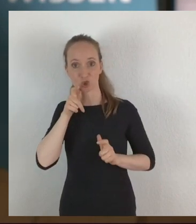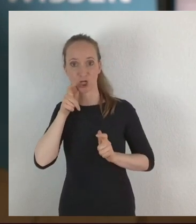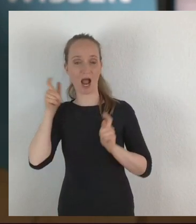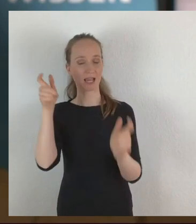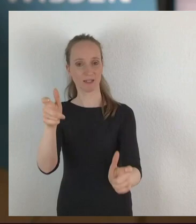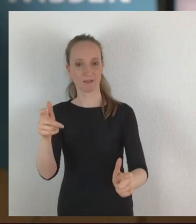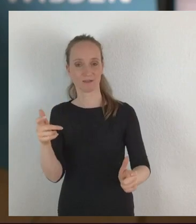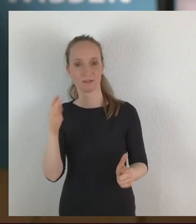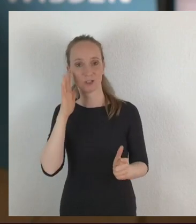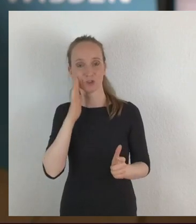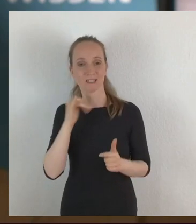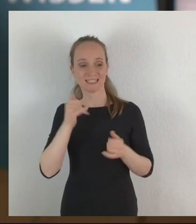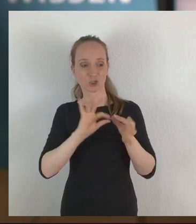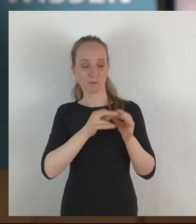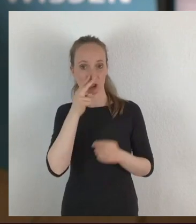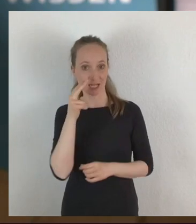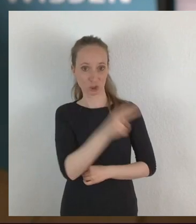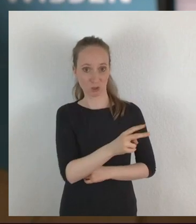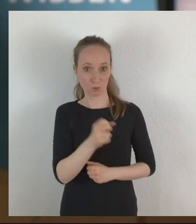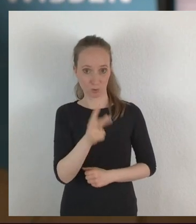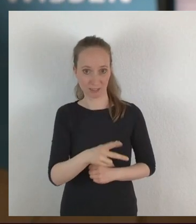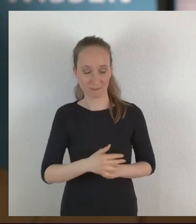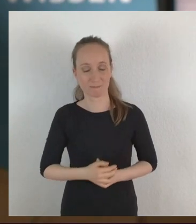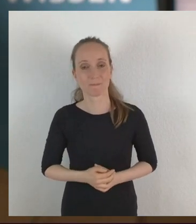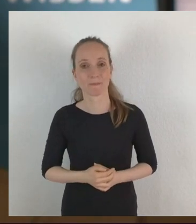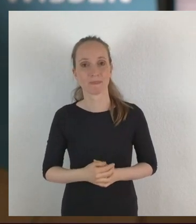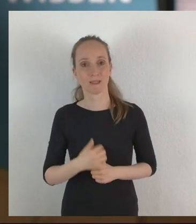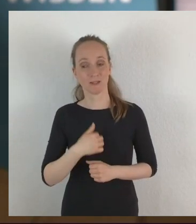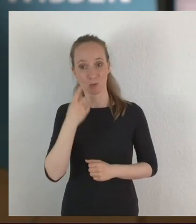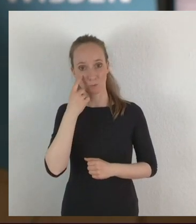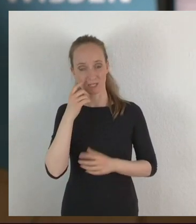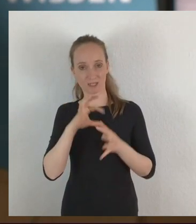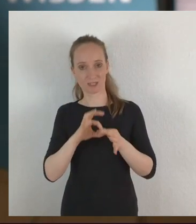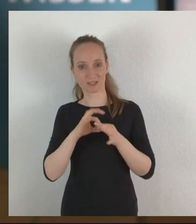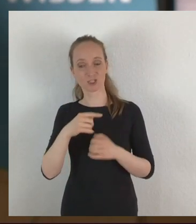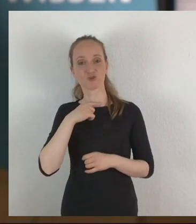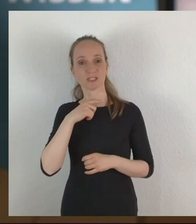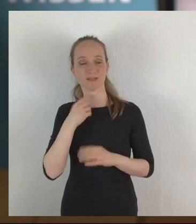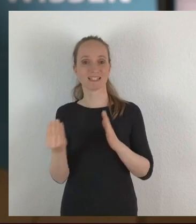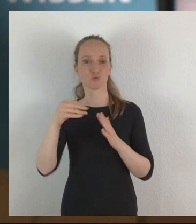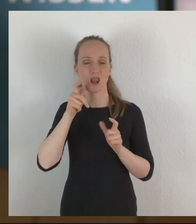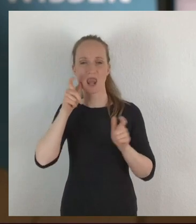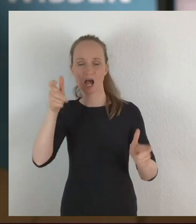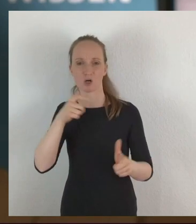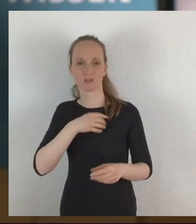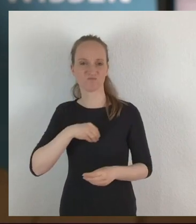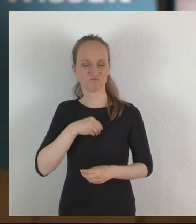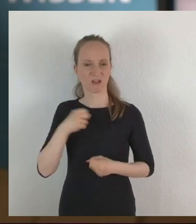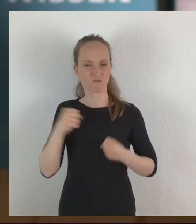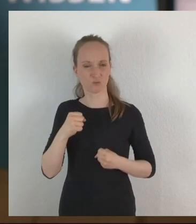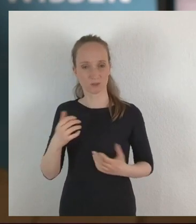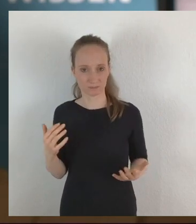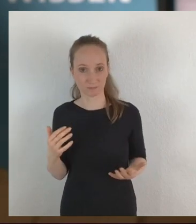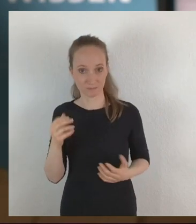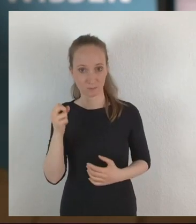Und jetzt schreie ich das mal und schaut jetzt nicht auf mich. Und ich versuche, meine Stimme